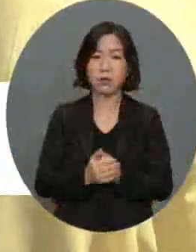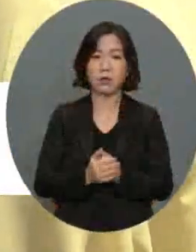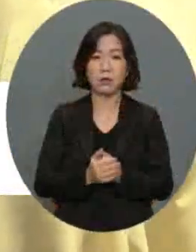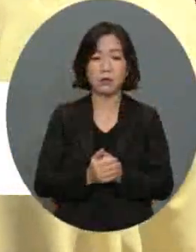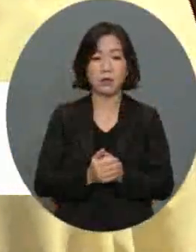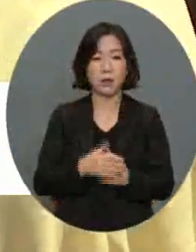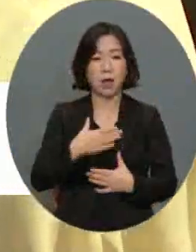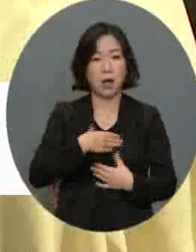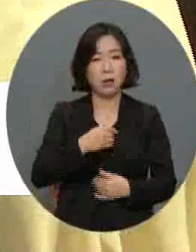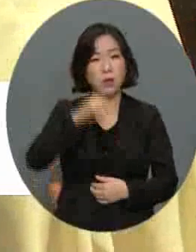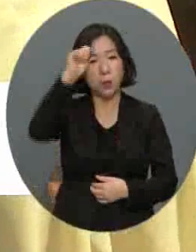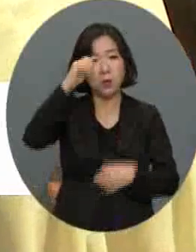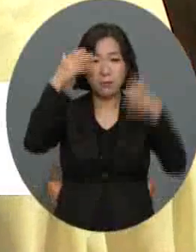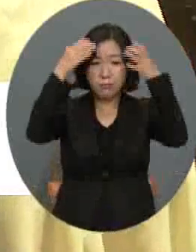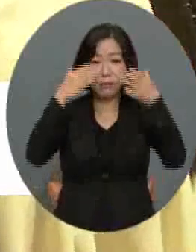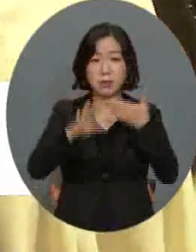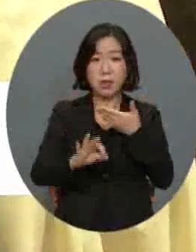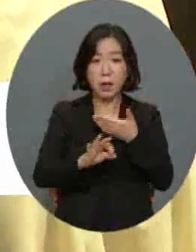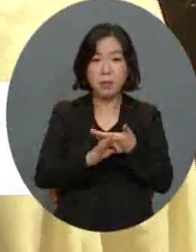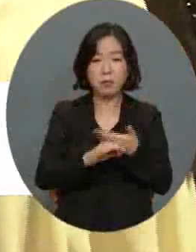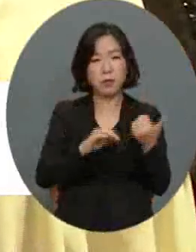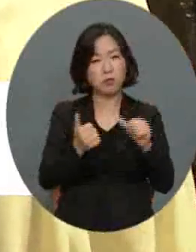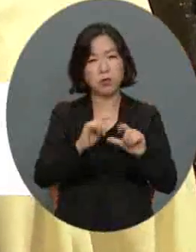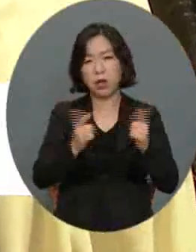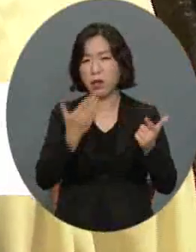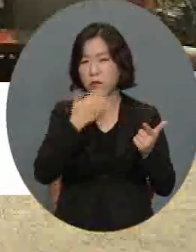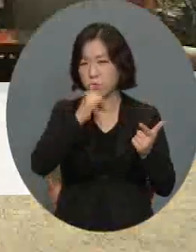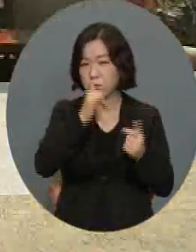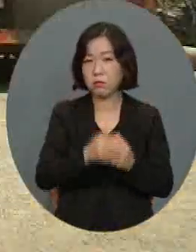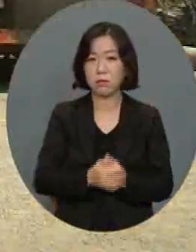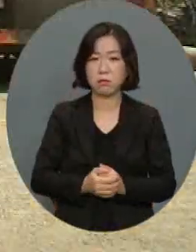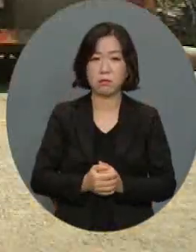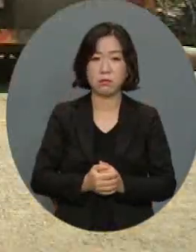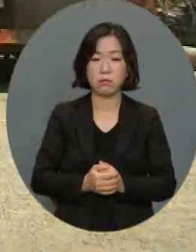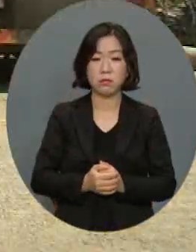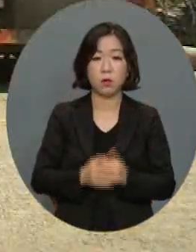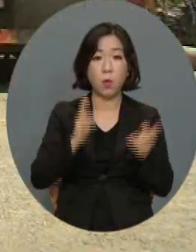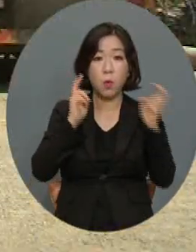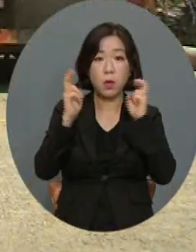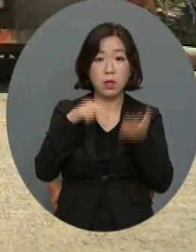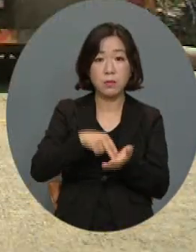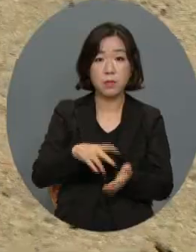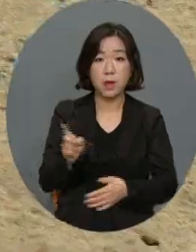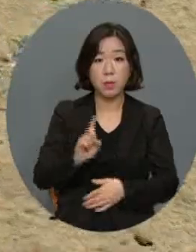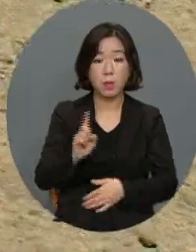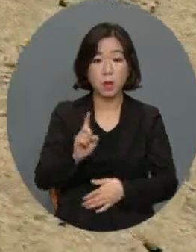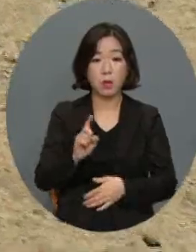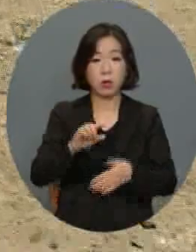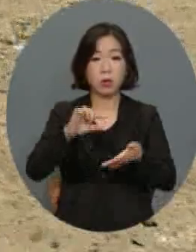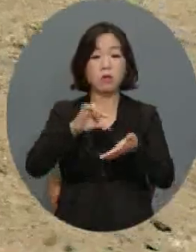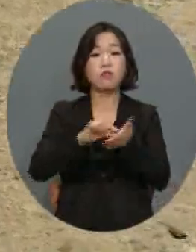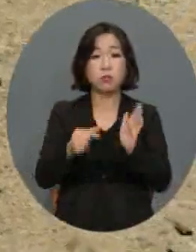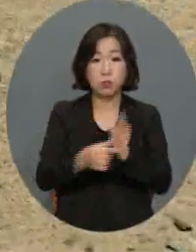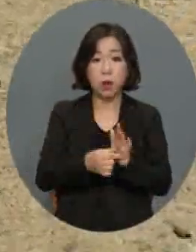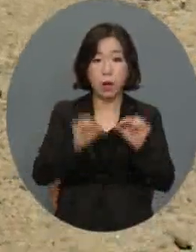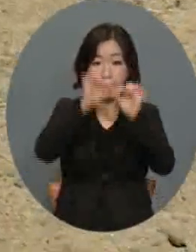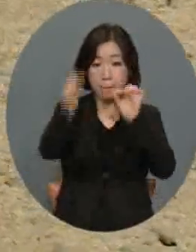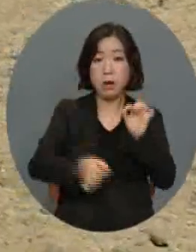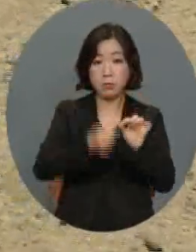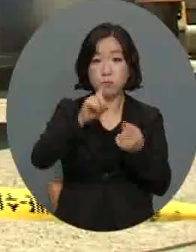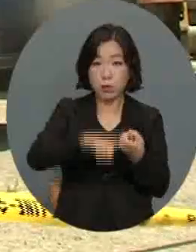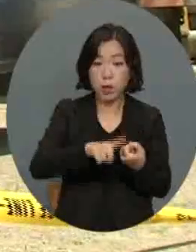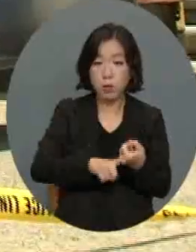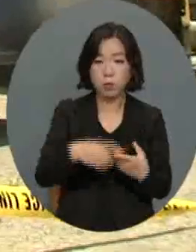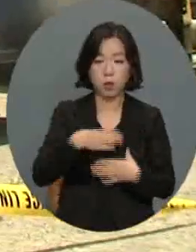저분이 안전모를 썼어도 뭐 삐끄러져가지고 또 저렇게 안 될 수도 있잖아요. 업체 측은 규격에 맞는 밧줄을 사용했고